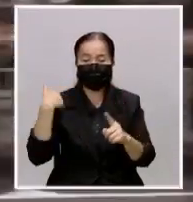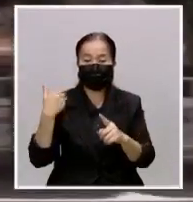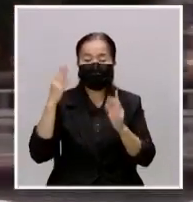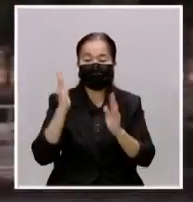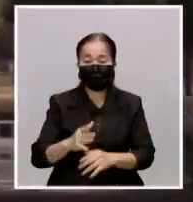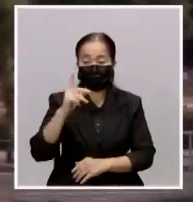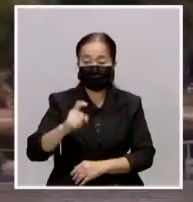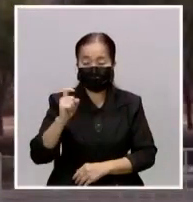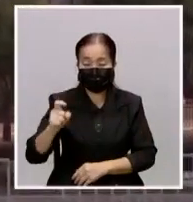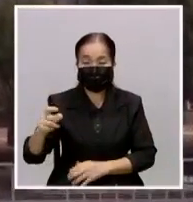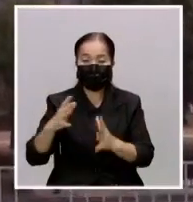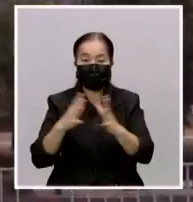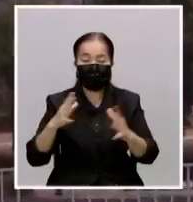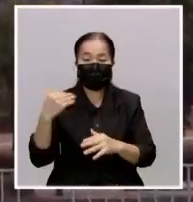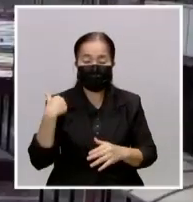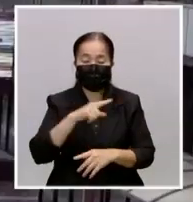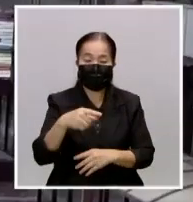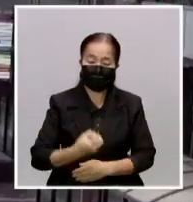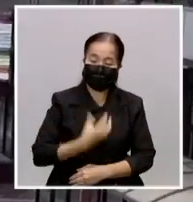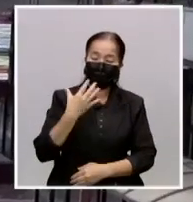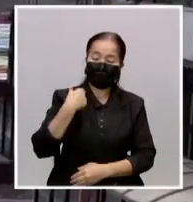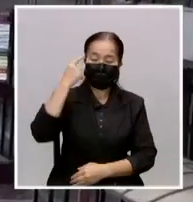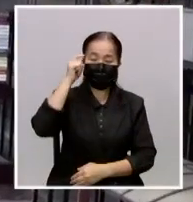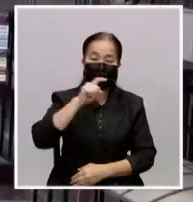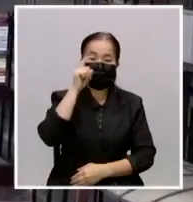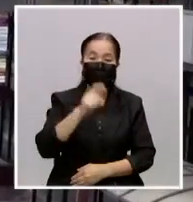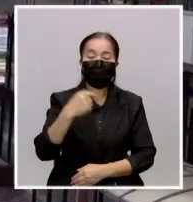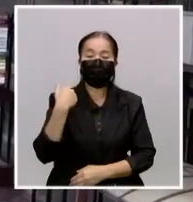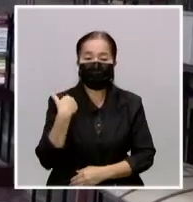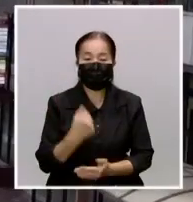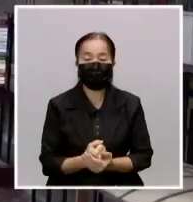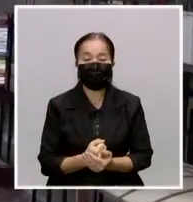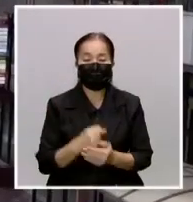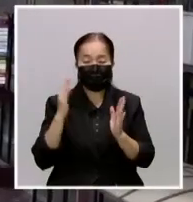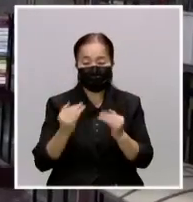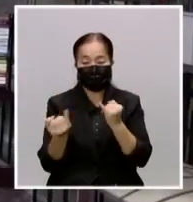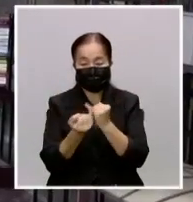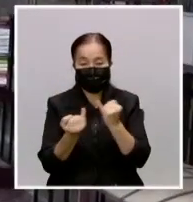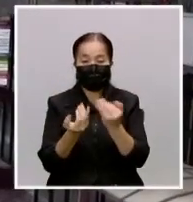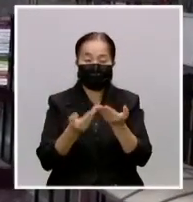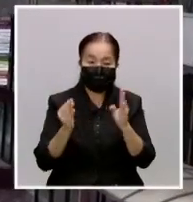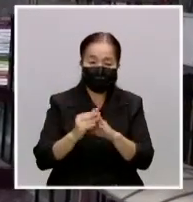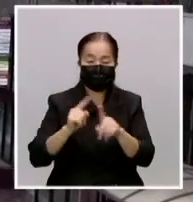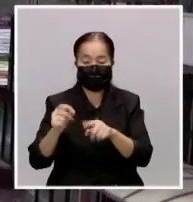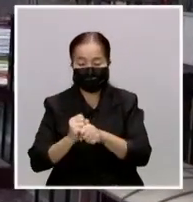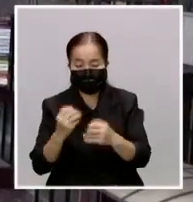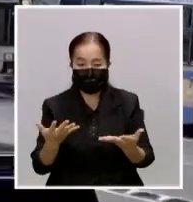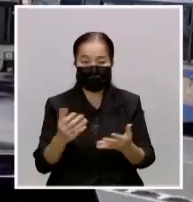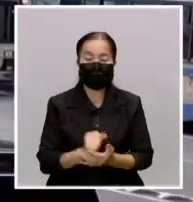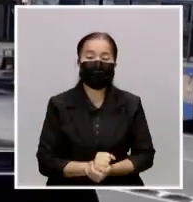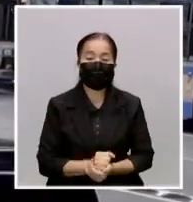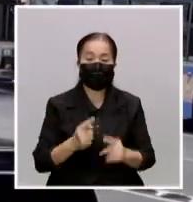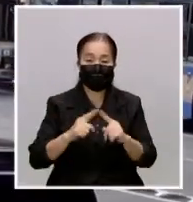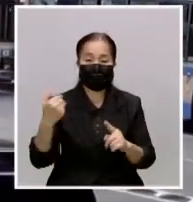ชุมชนเพิ่มขึ้นแบบนี้ก็สร้างความตกอกตกใจให้กับประชาชนที่พวกเขาเคยชินกับการดำเนินชีวิตกันตามปกติแล้วเ